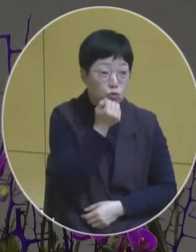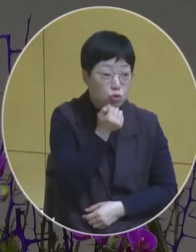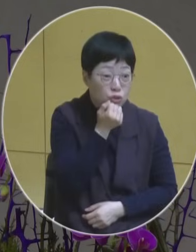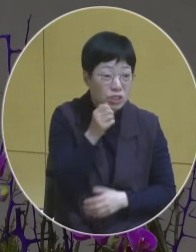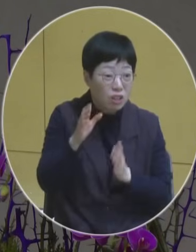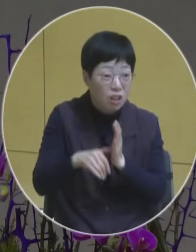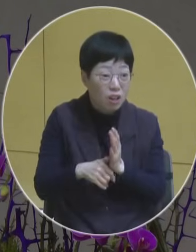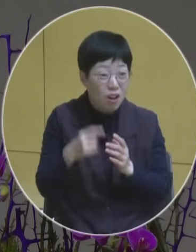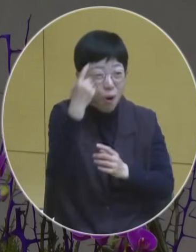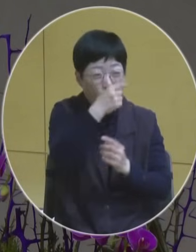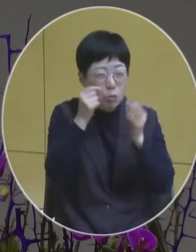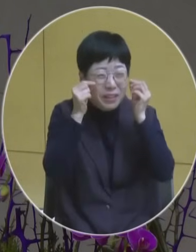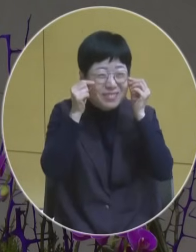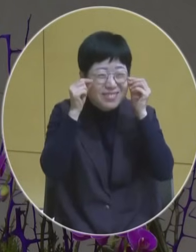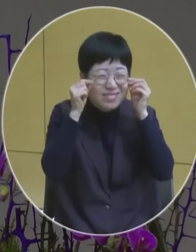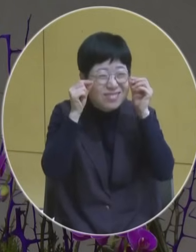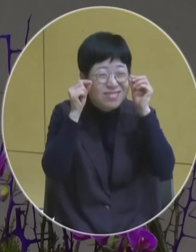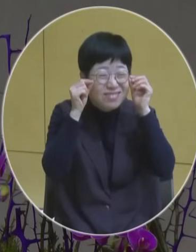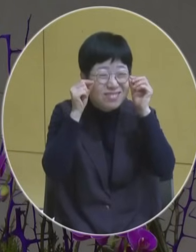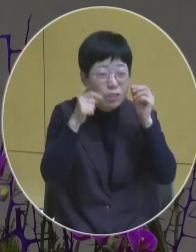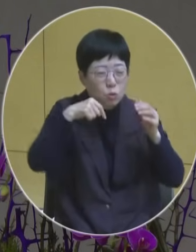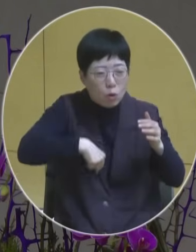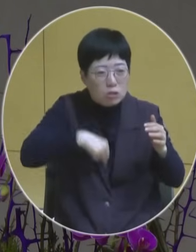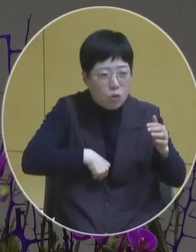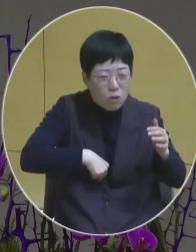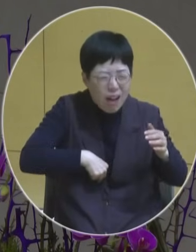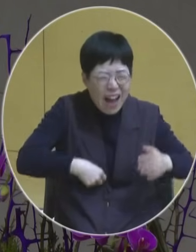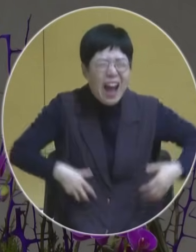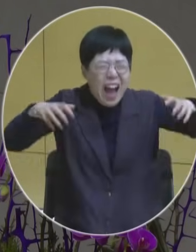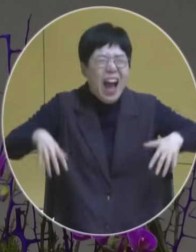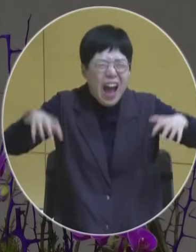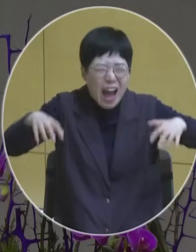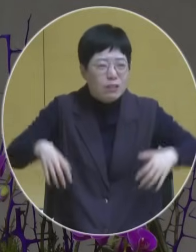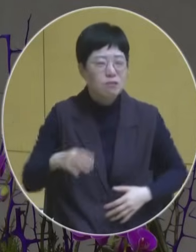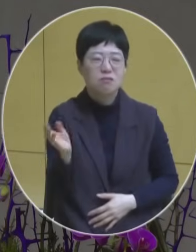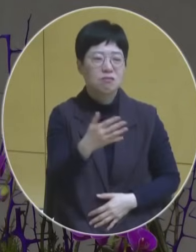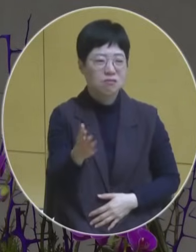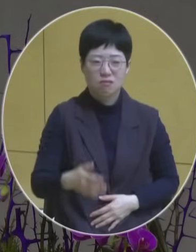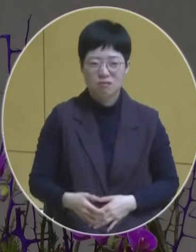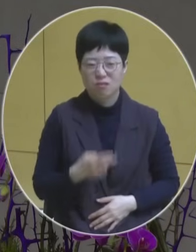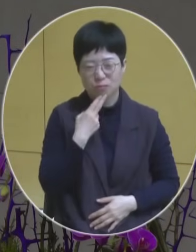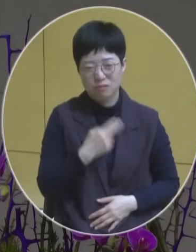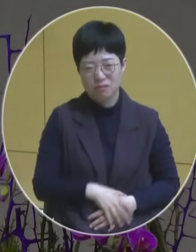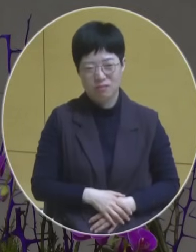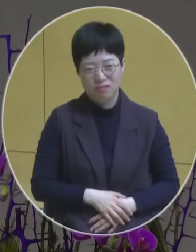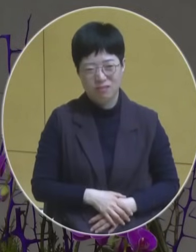웃으면 얼굴만 이렇게 조금 변화되지 속에서부터 뒤집어지는 웃음 웃어봤나요?